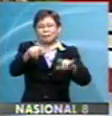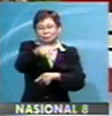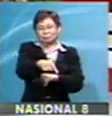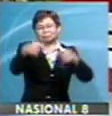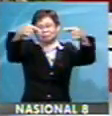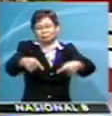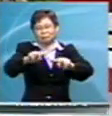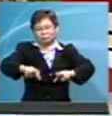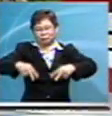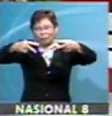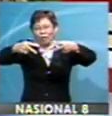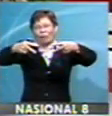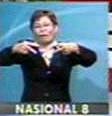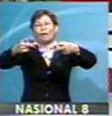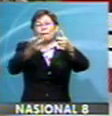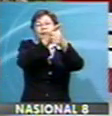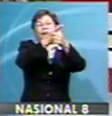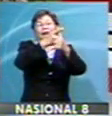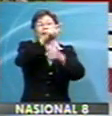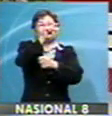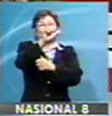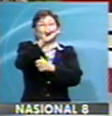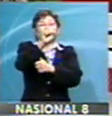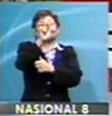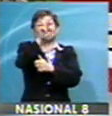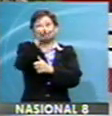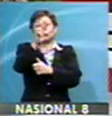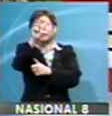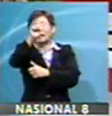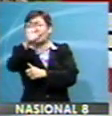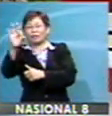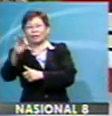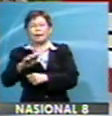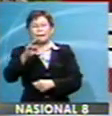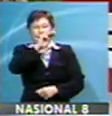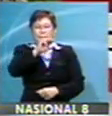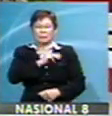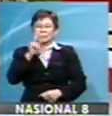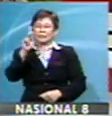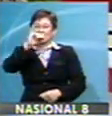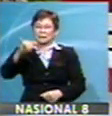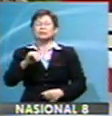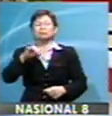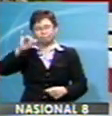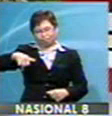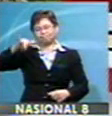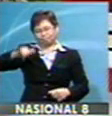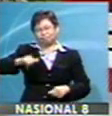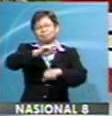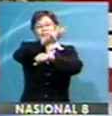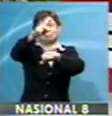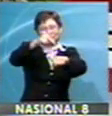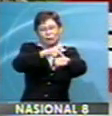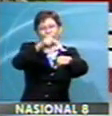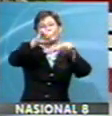perlawanan separuh akhir pertama piala Suzuki AFF ahad ini menterinya kari Jamaluddin Abu Bakar mengakui Padang stadium